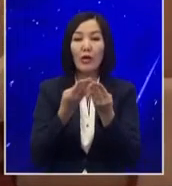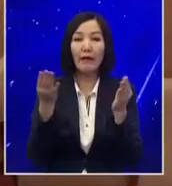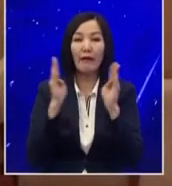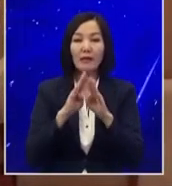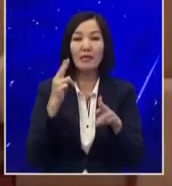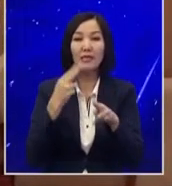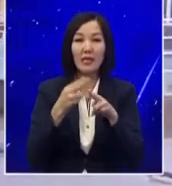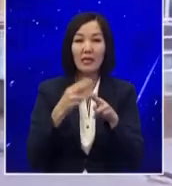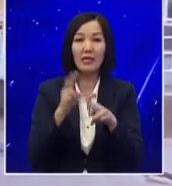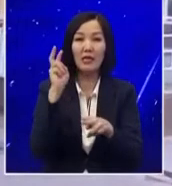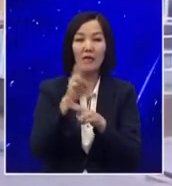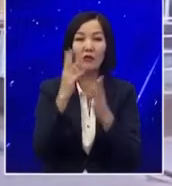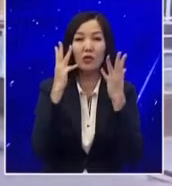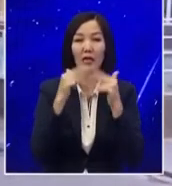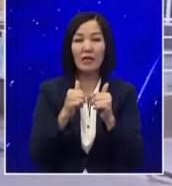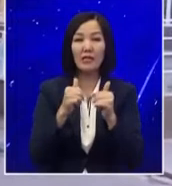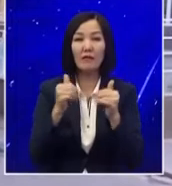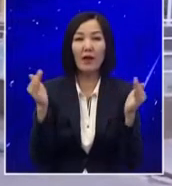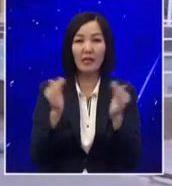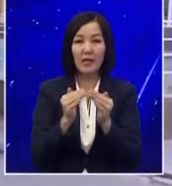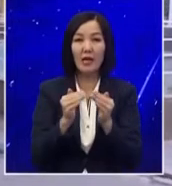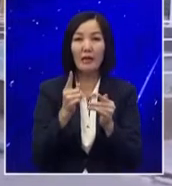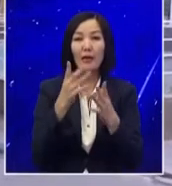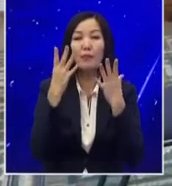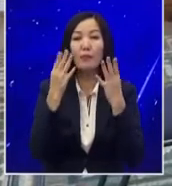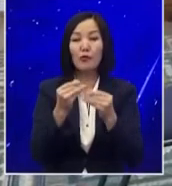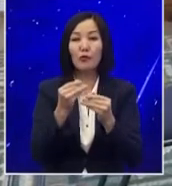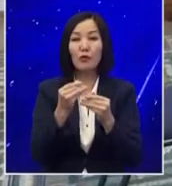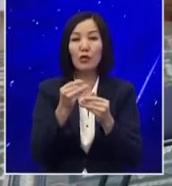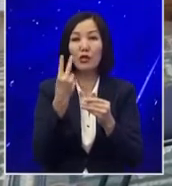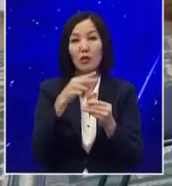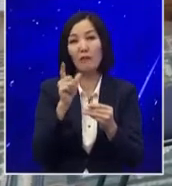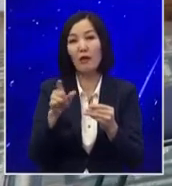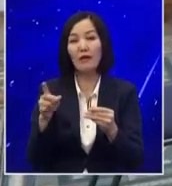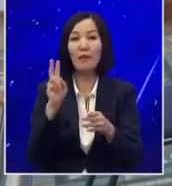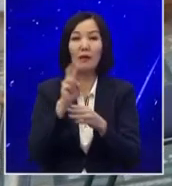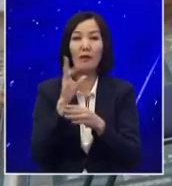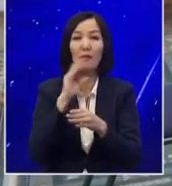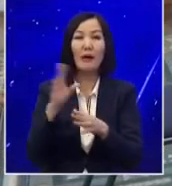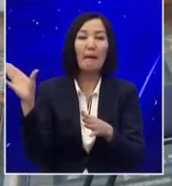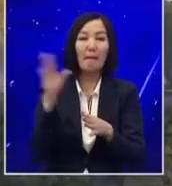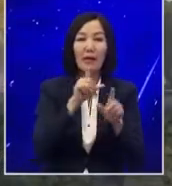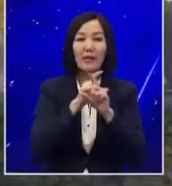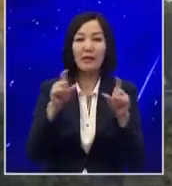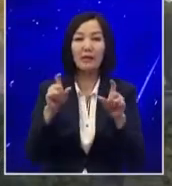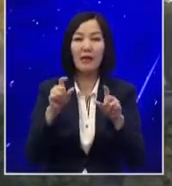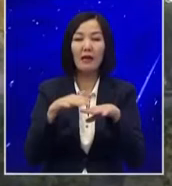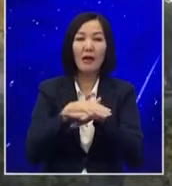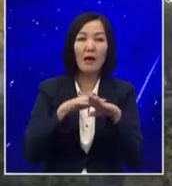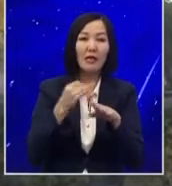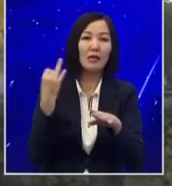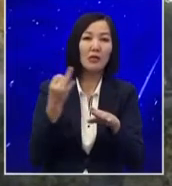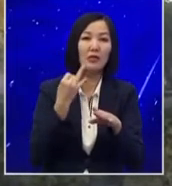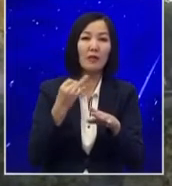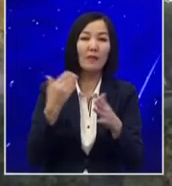карантин салдарынан келушілер саны қысқарған, күніне 20 адамға жетер жетпес. Рустам Әли барлық нысан басшыларына халық